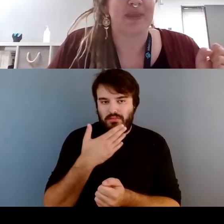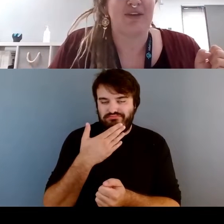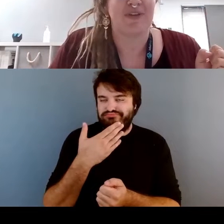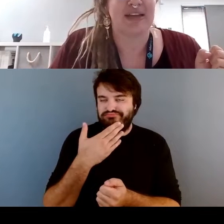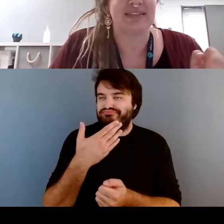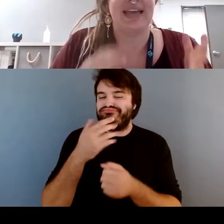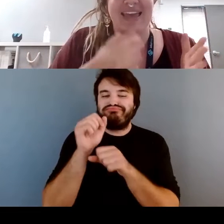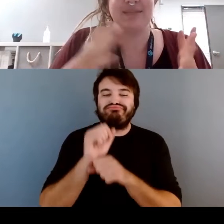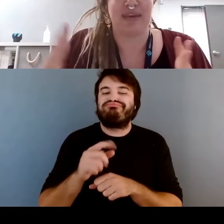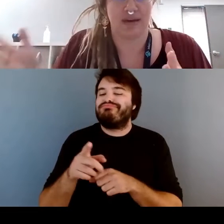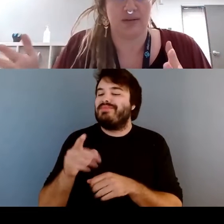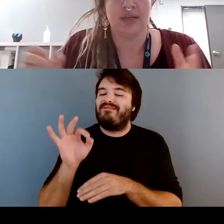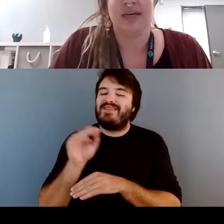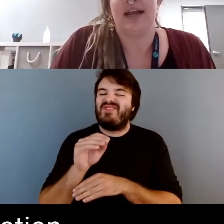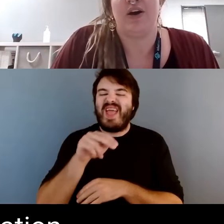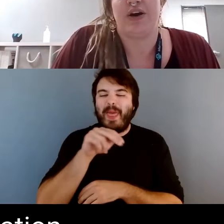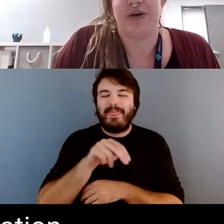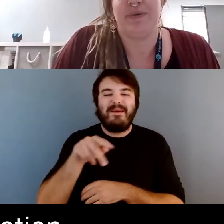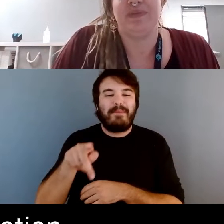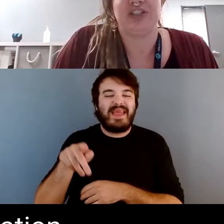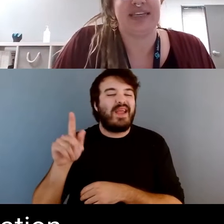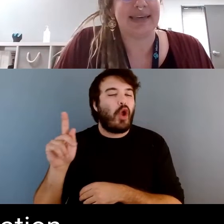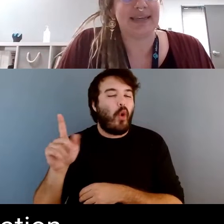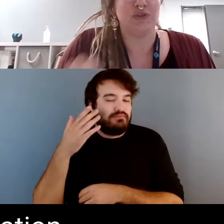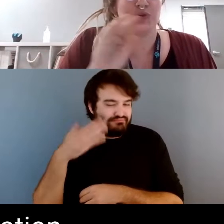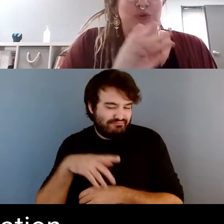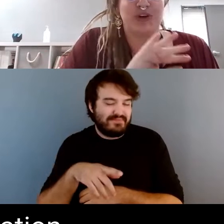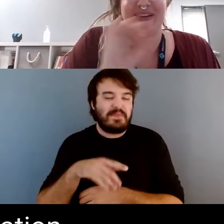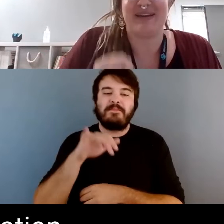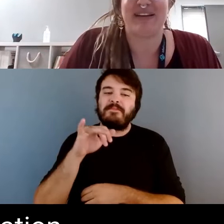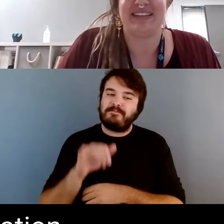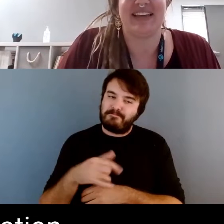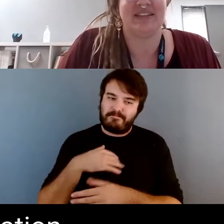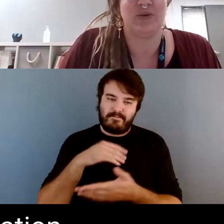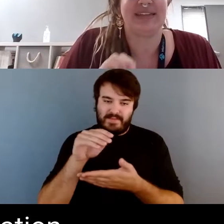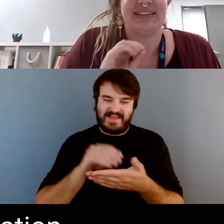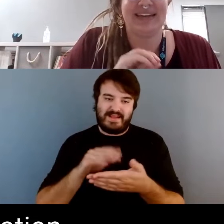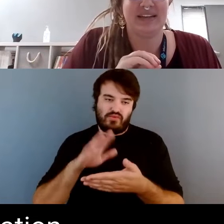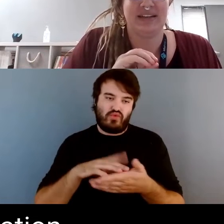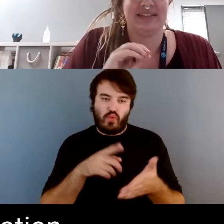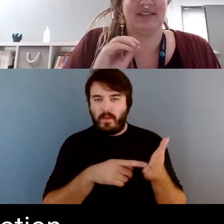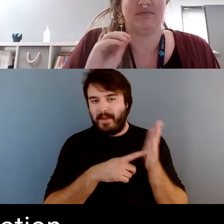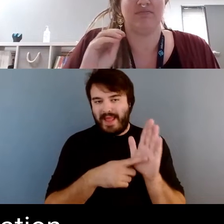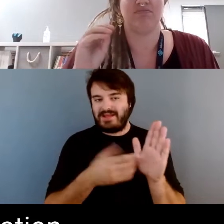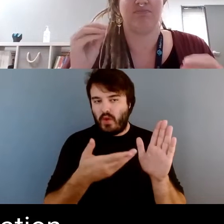vieux fertilisant NPK. Alors, j'ai écrit sur la présentation